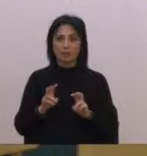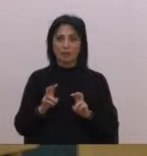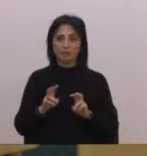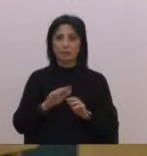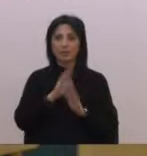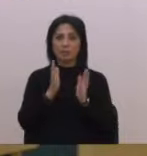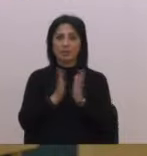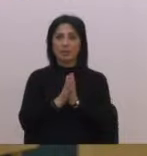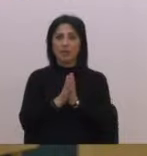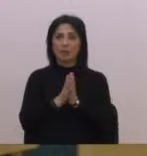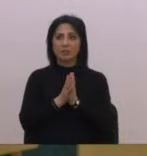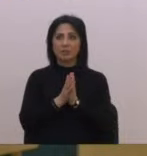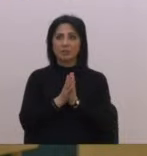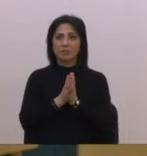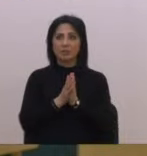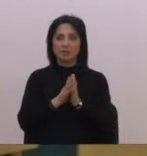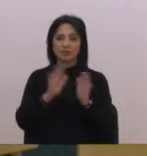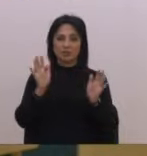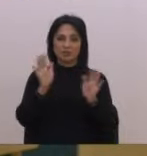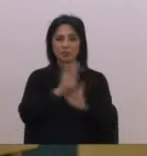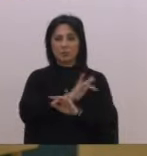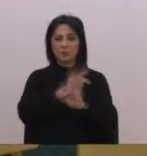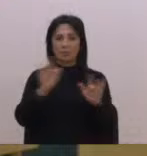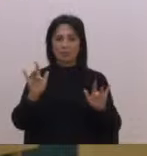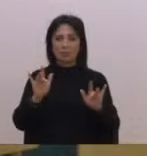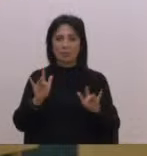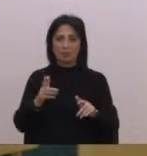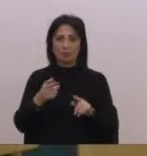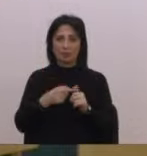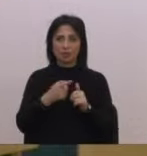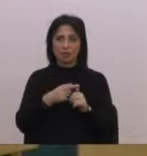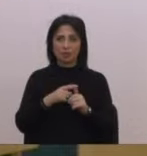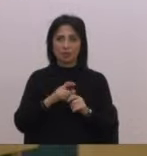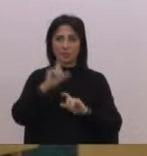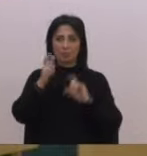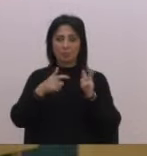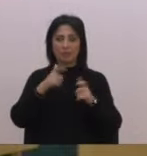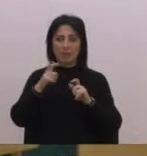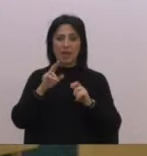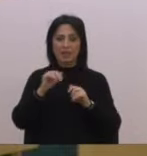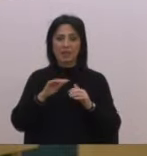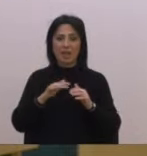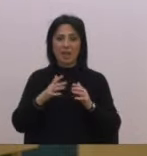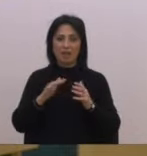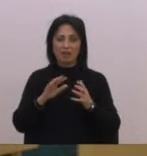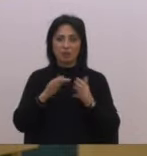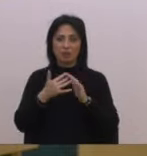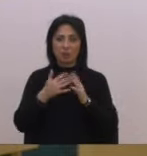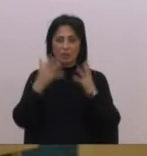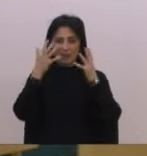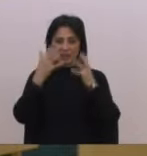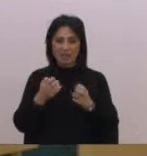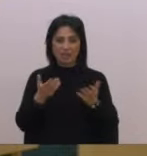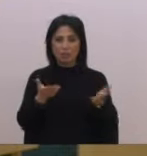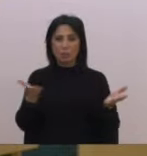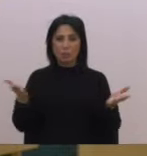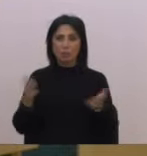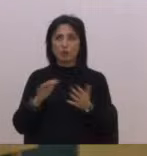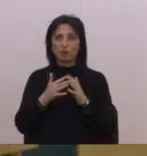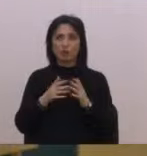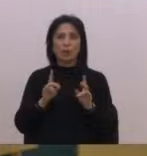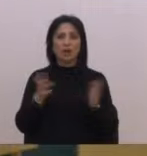თლად ჩამოცლილი და დაცლილი მთა და სოფლები. Ფუძე ჩაბნელებული და ნასახლარი